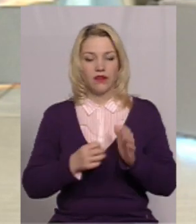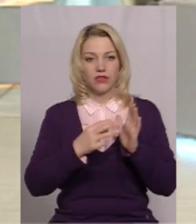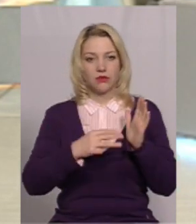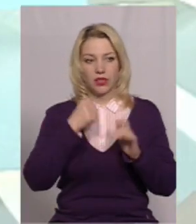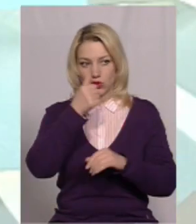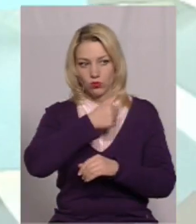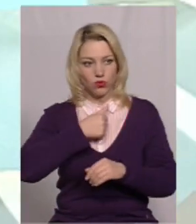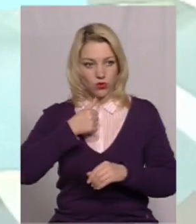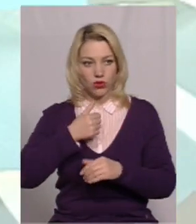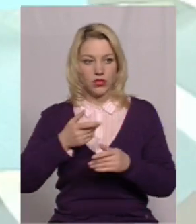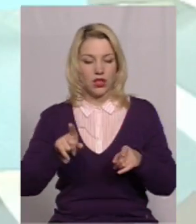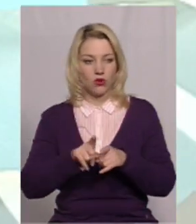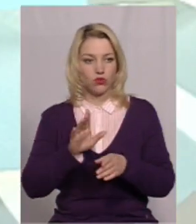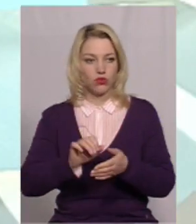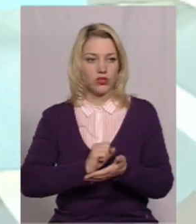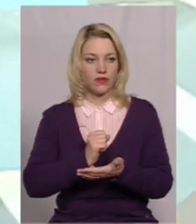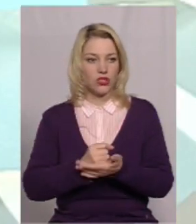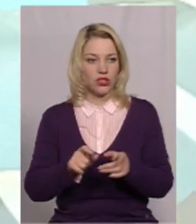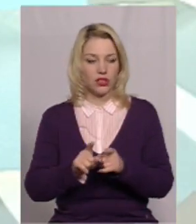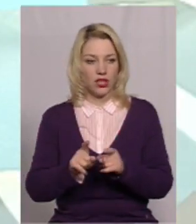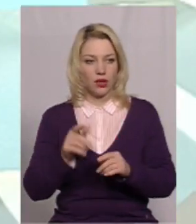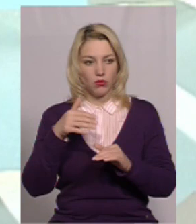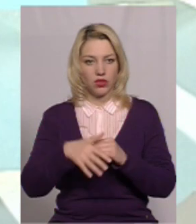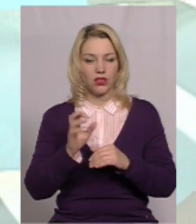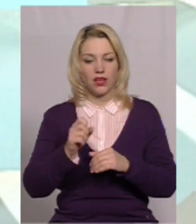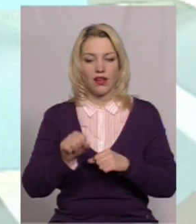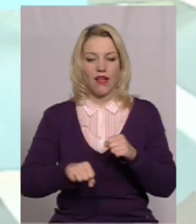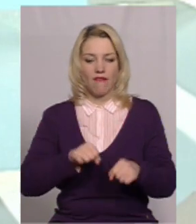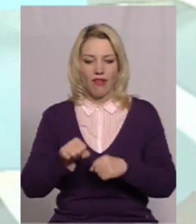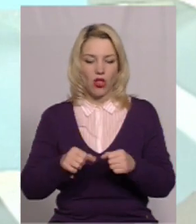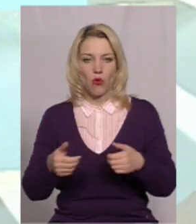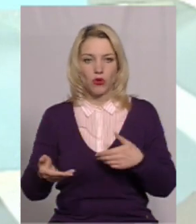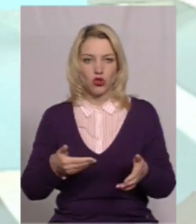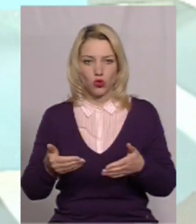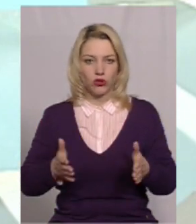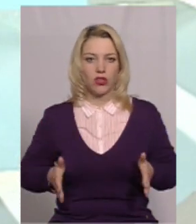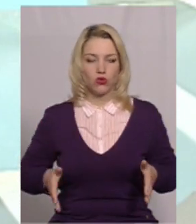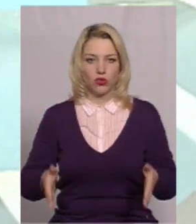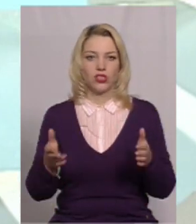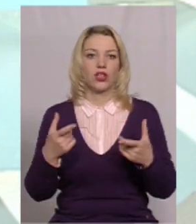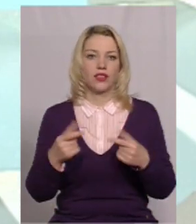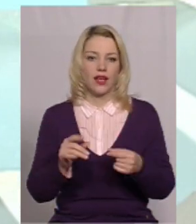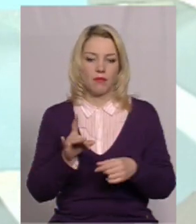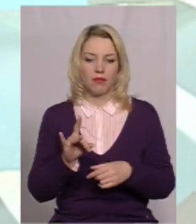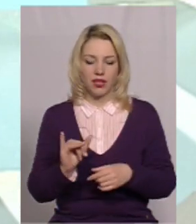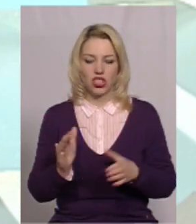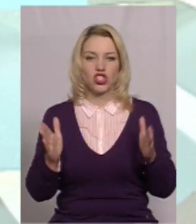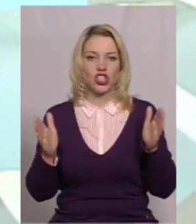18-го року також було затверджено таке поняття, як велопішохідна доріжка, де при